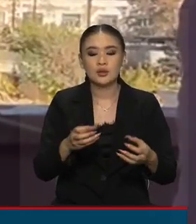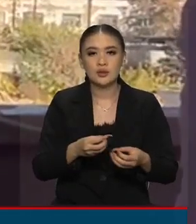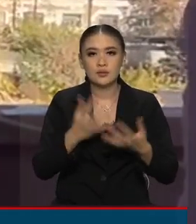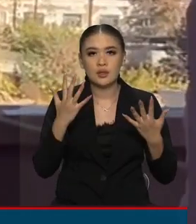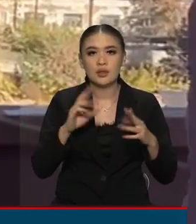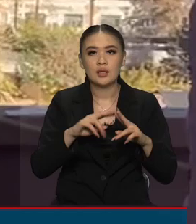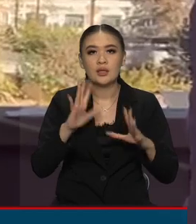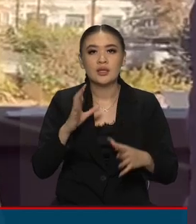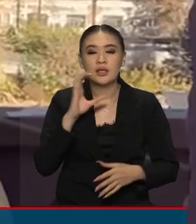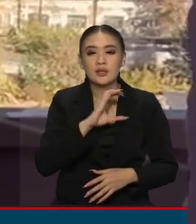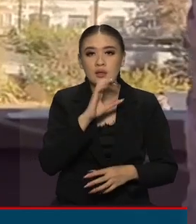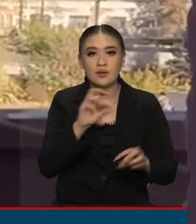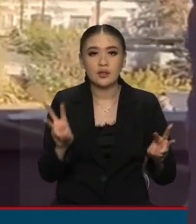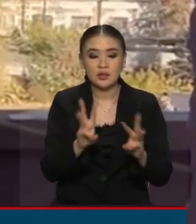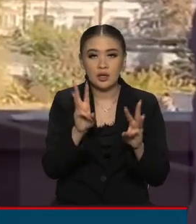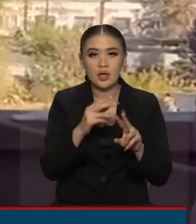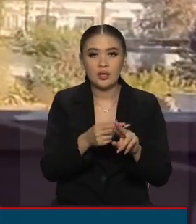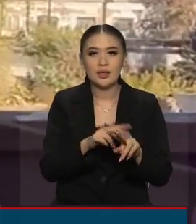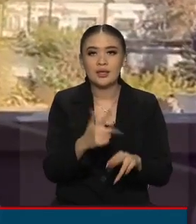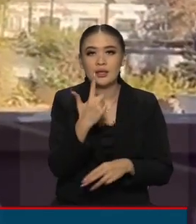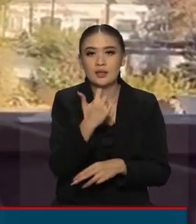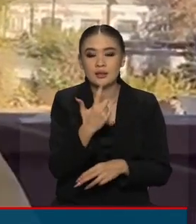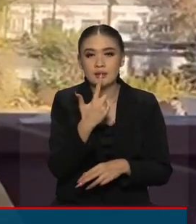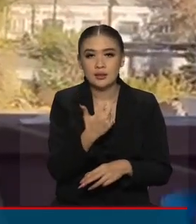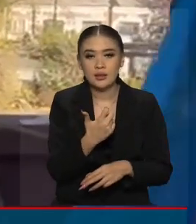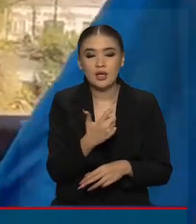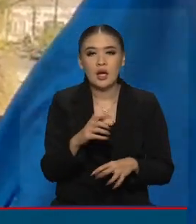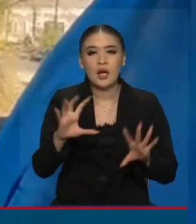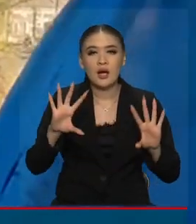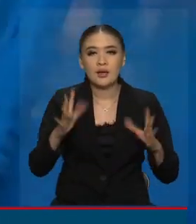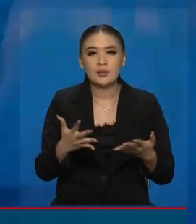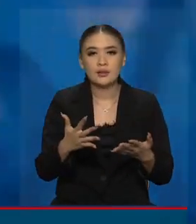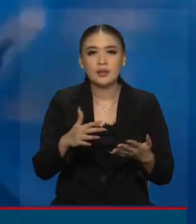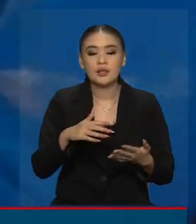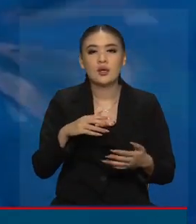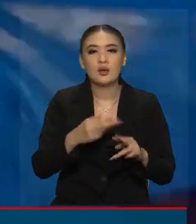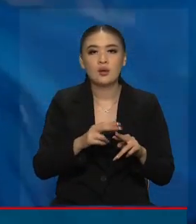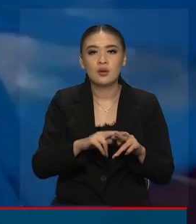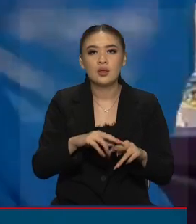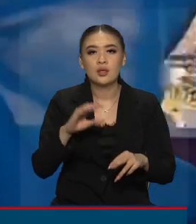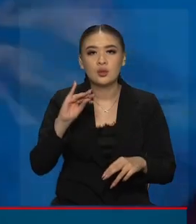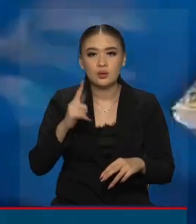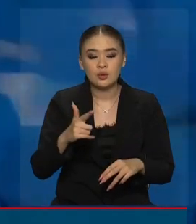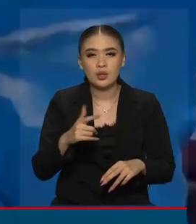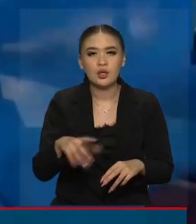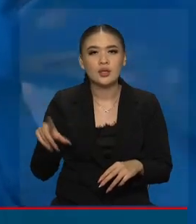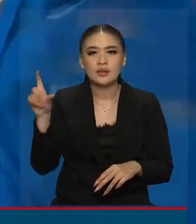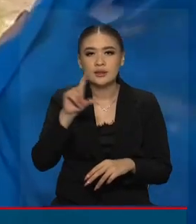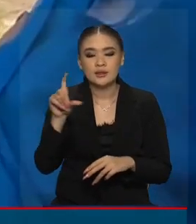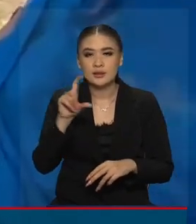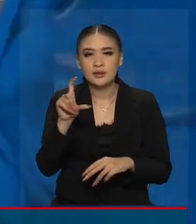жағынан өрт шығатын болса, онда осылай қызыл жалауды, ал енді оңтүстік жағынан шығатын болса, онда көк жалауды